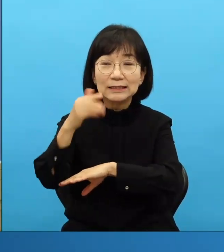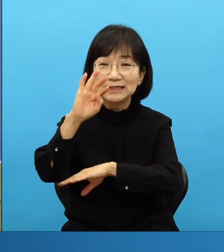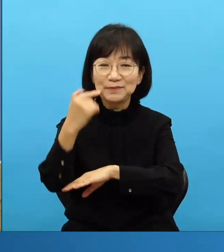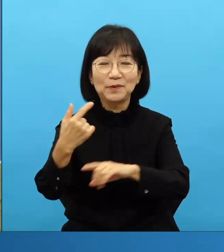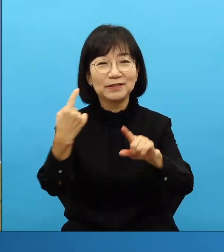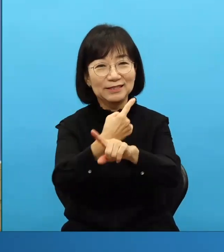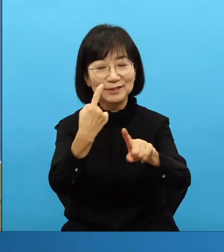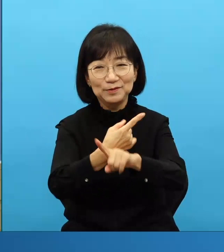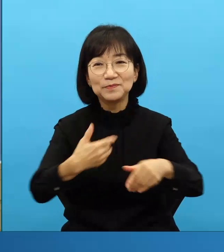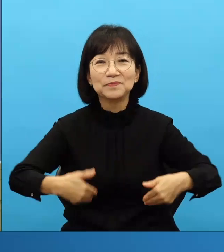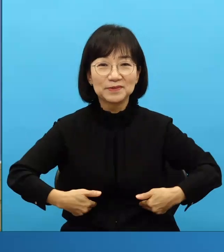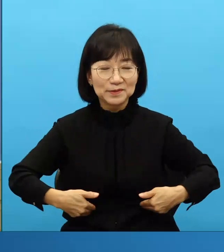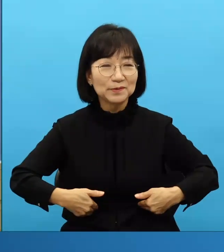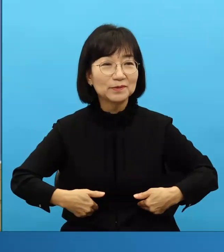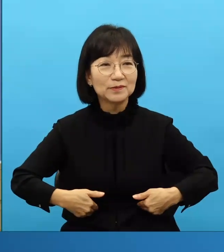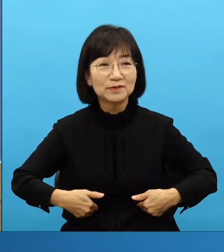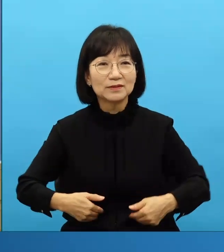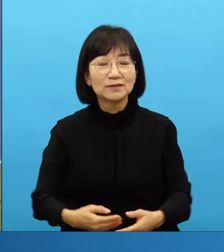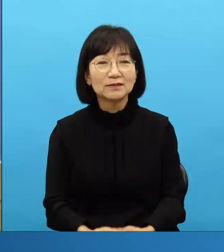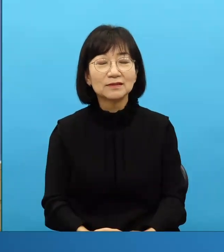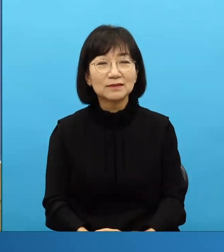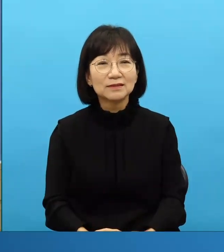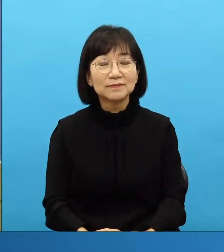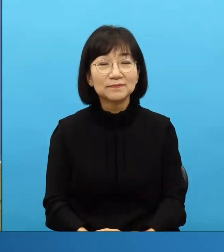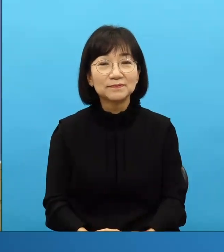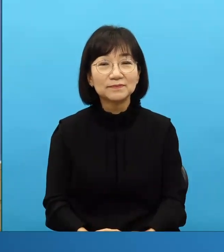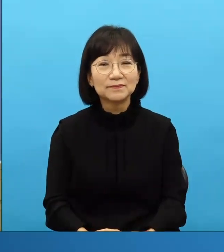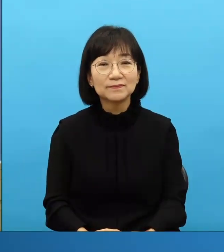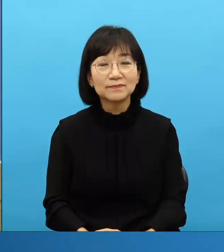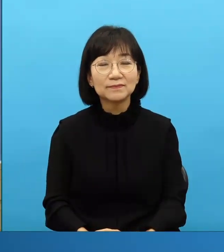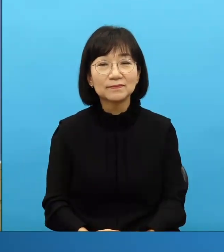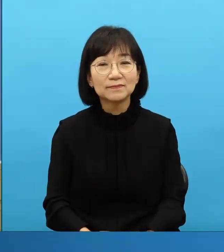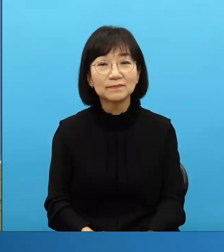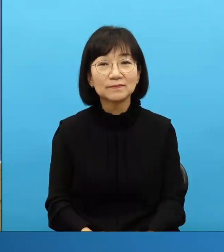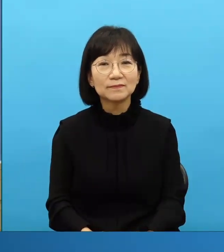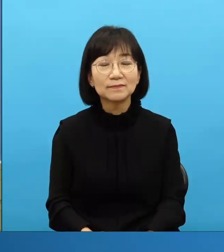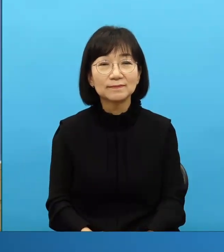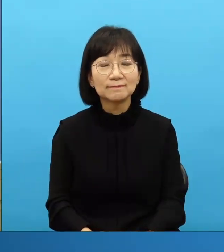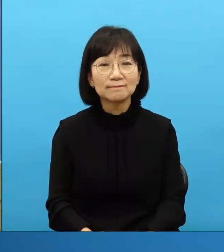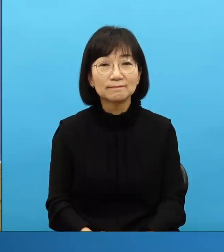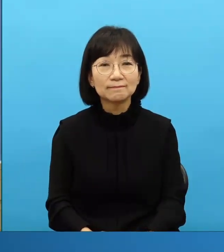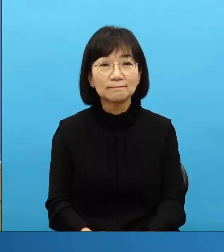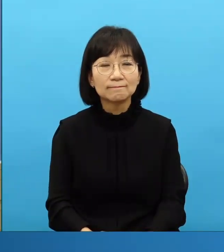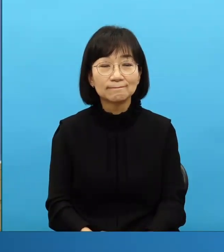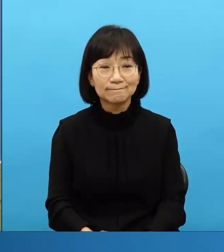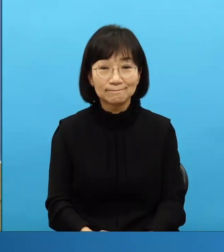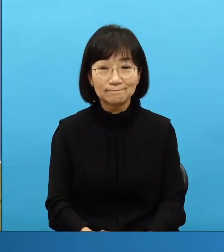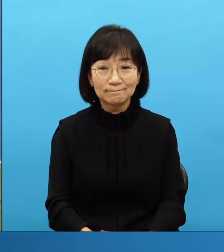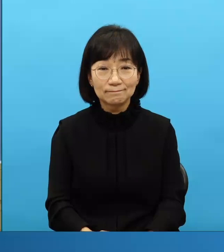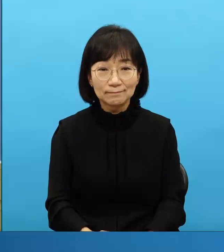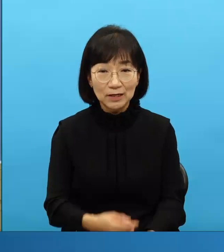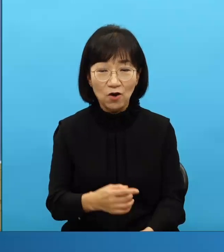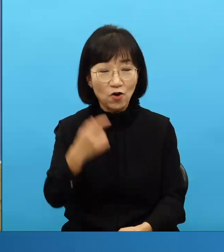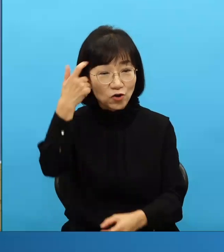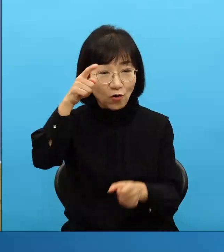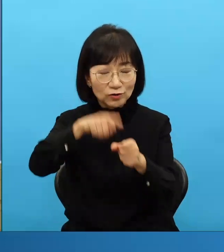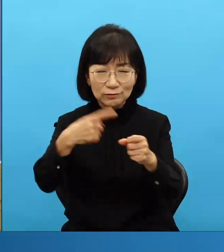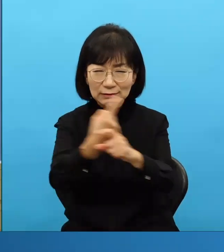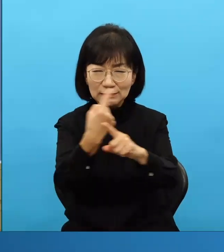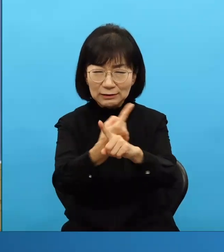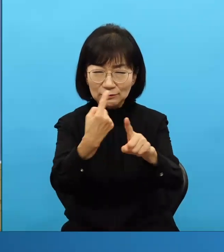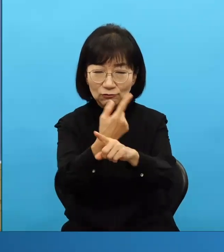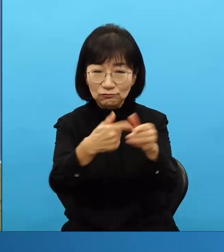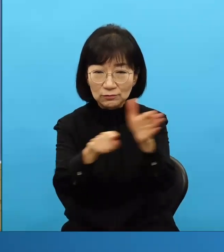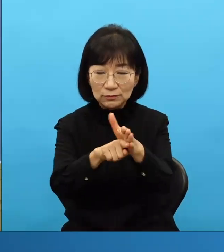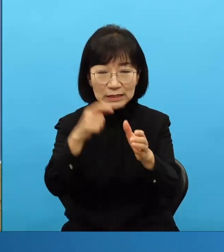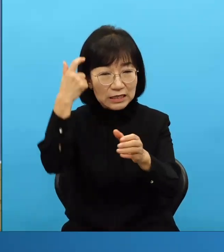must begin. 그렇다면 우리는 영적인 싸움을 싸워야 돼요. If that's so, we need to fight the